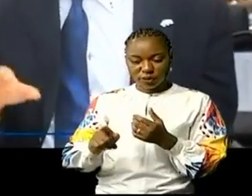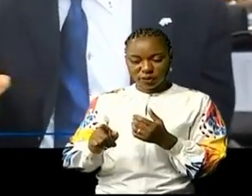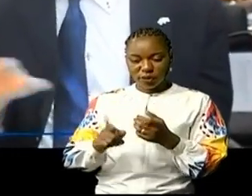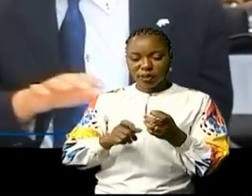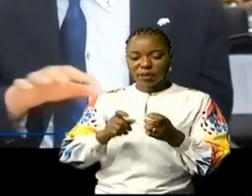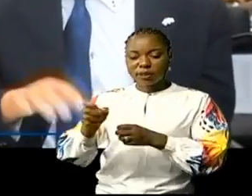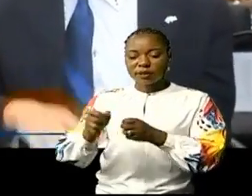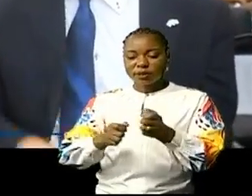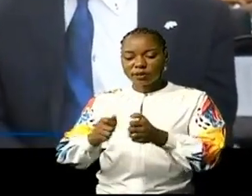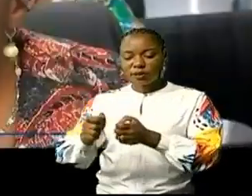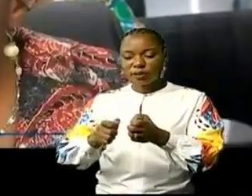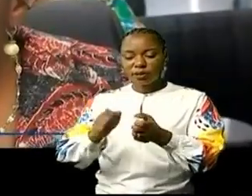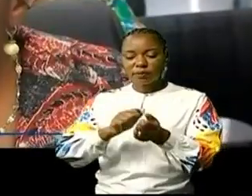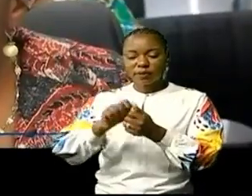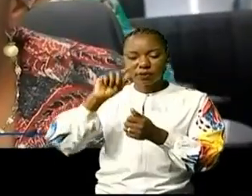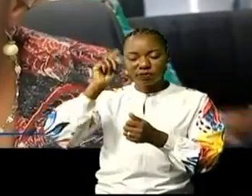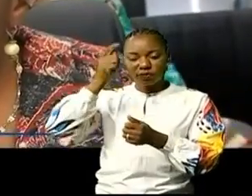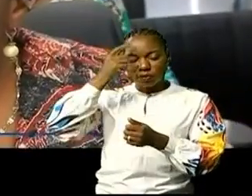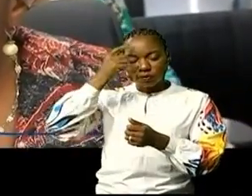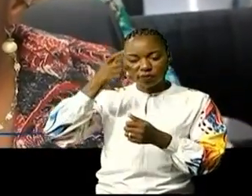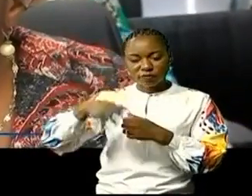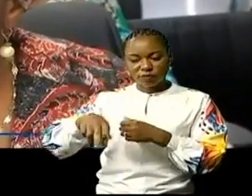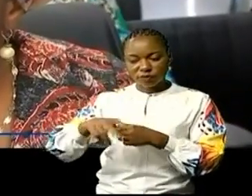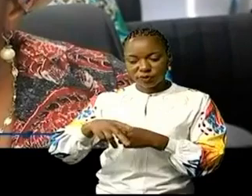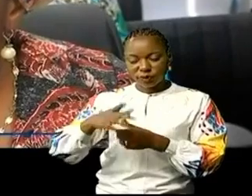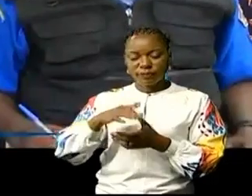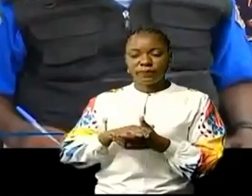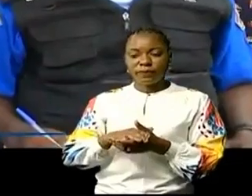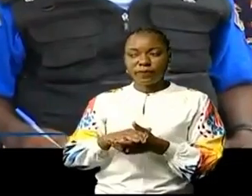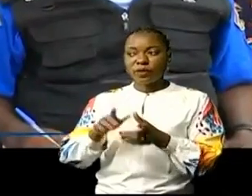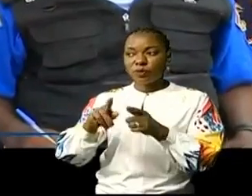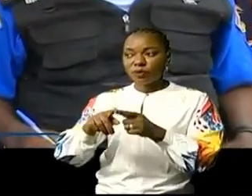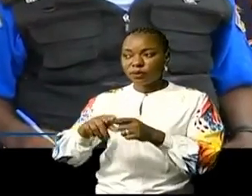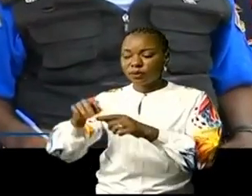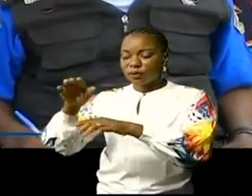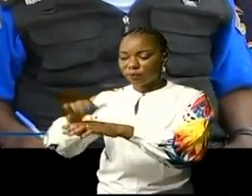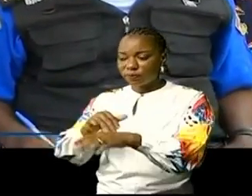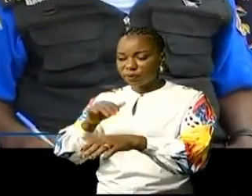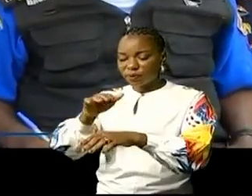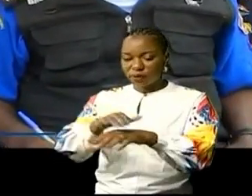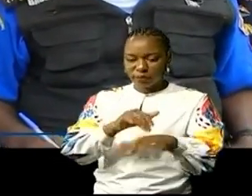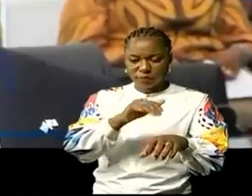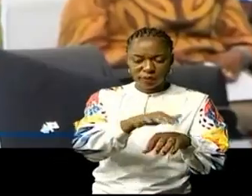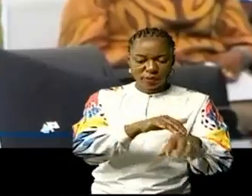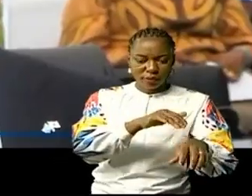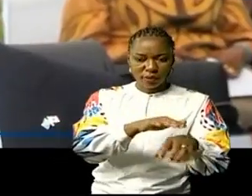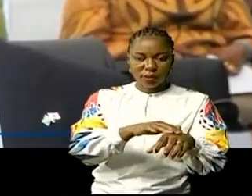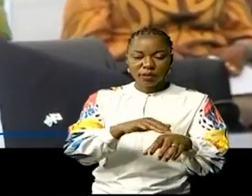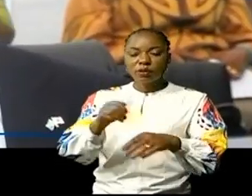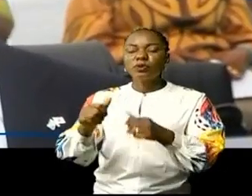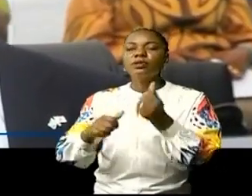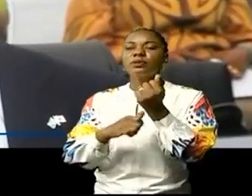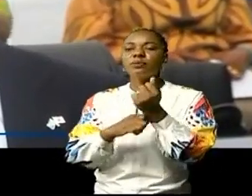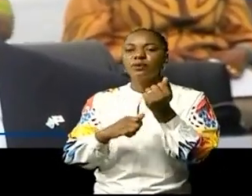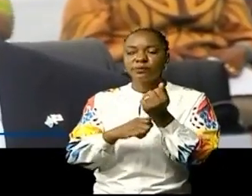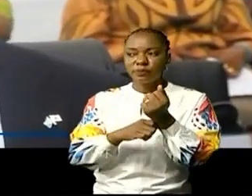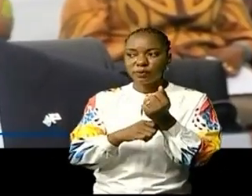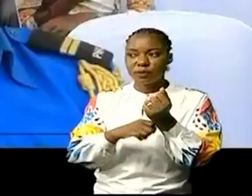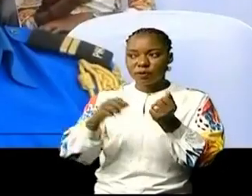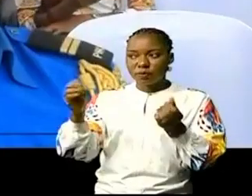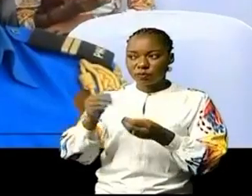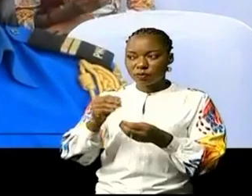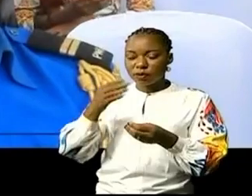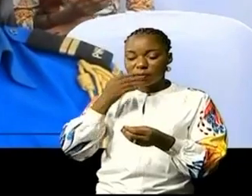été matérialisé par l'ONG RD Congo, recrutée suite à un appel d'offres auquel elle avait satisfait aux exigences à cause de